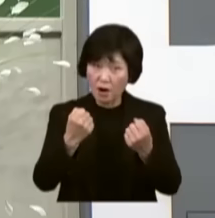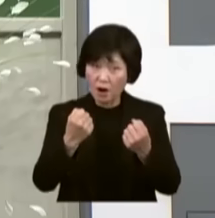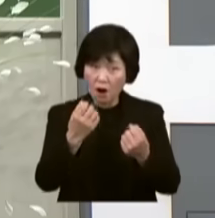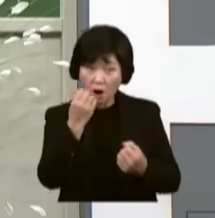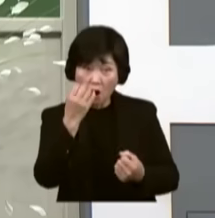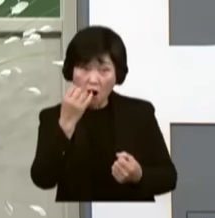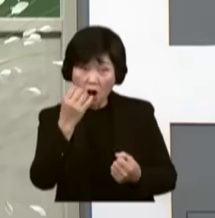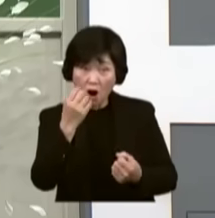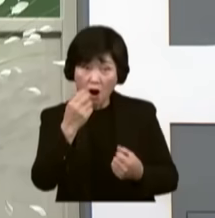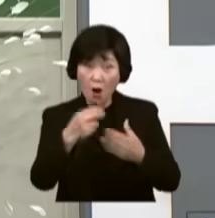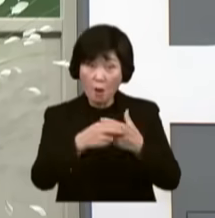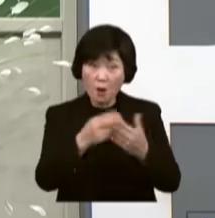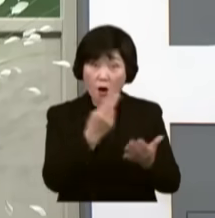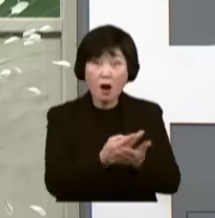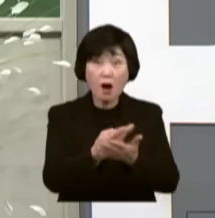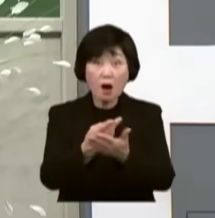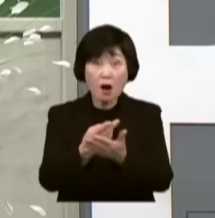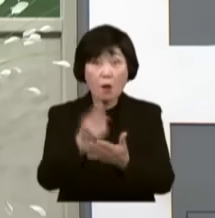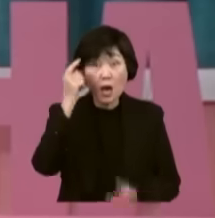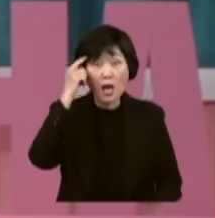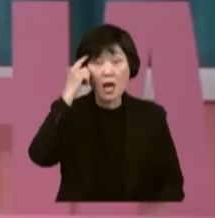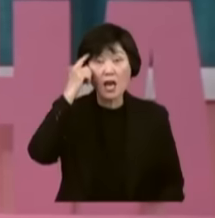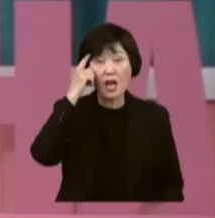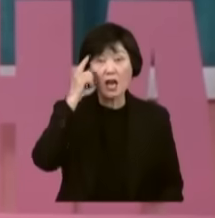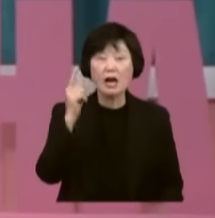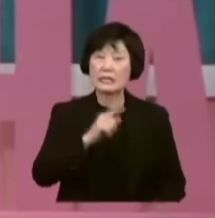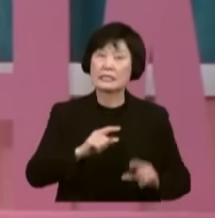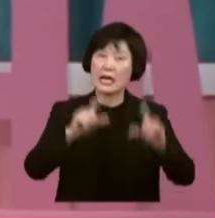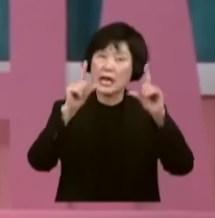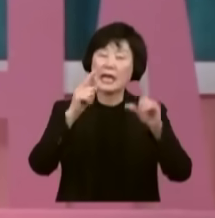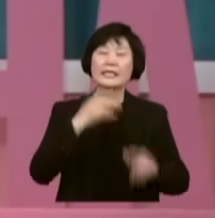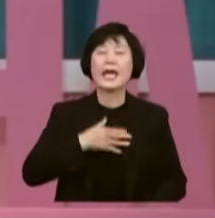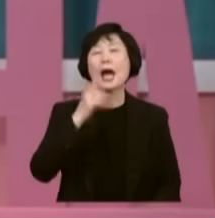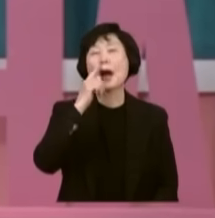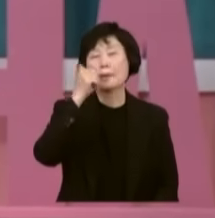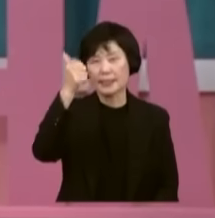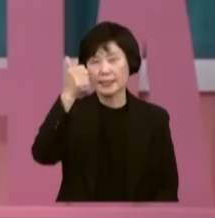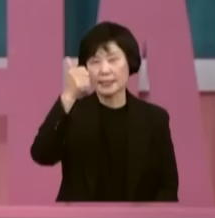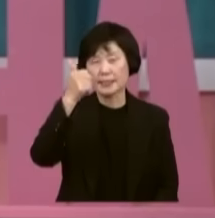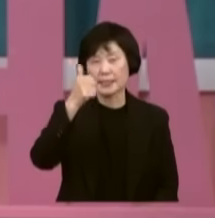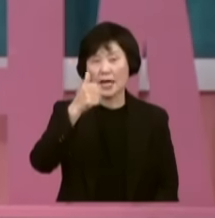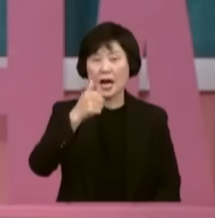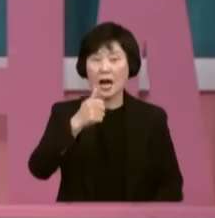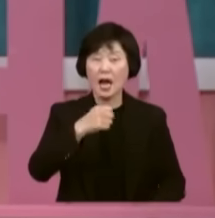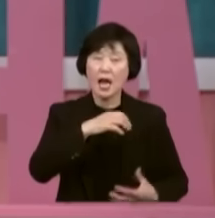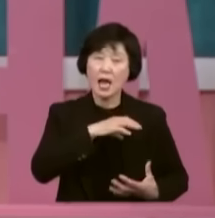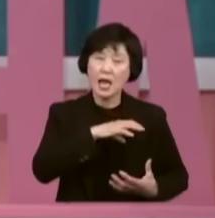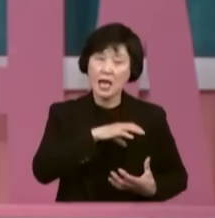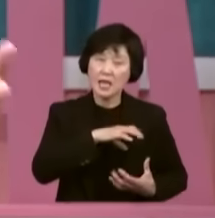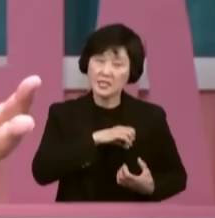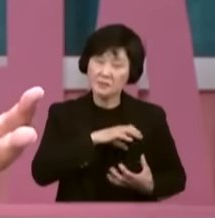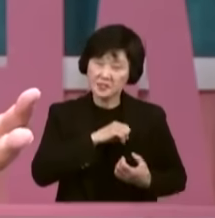병원에 실려가요. 어느 날 느닷없이 갑자기 아버님이 심근경색으로 쓰러지셨어요. 그래갖고 아버님이